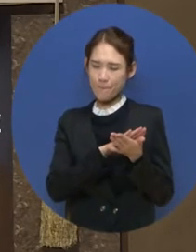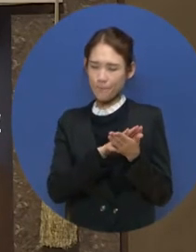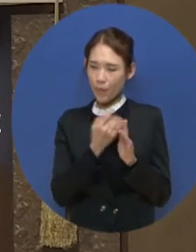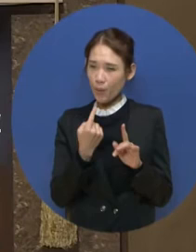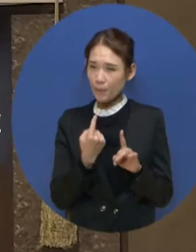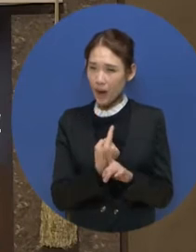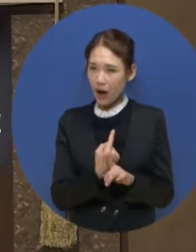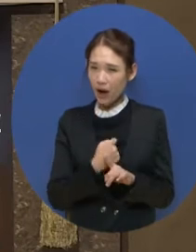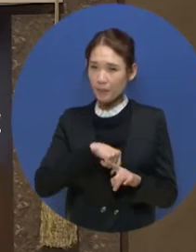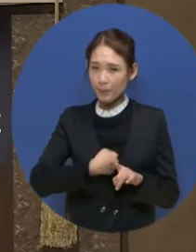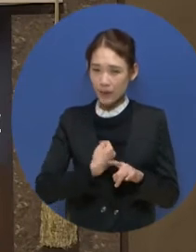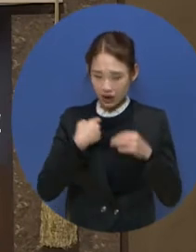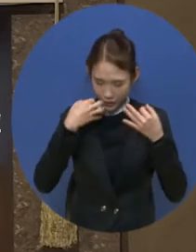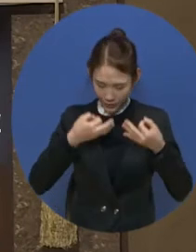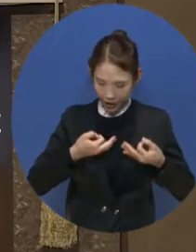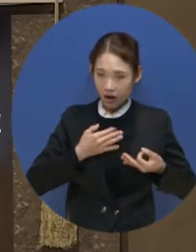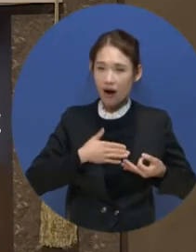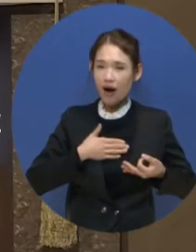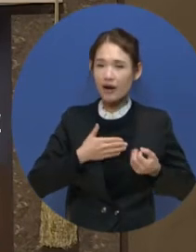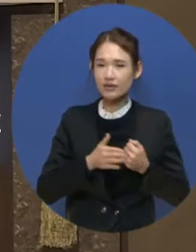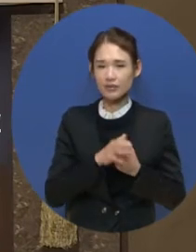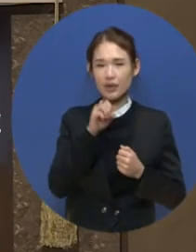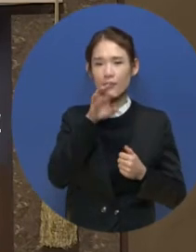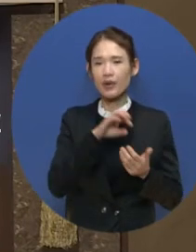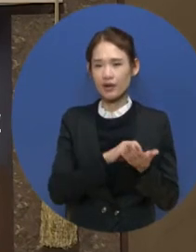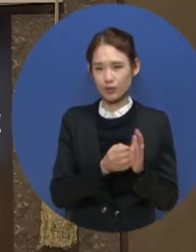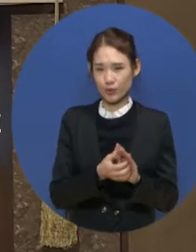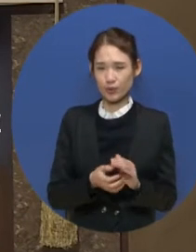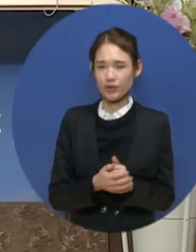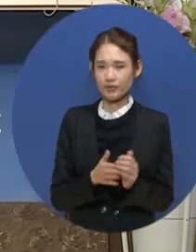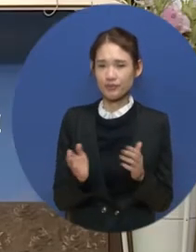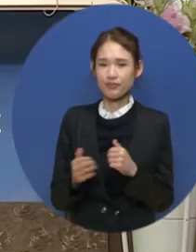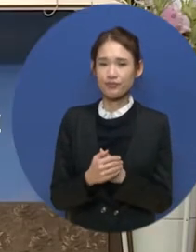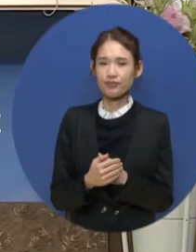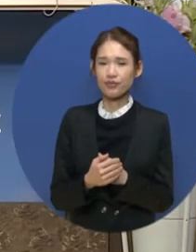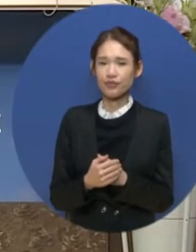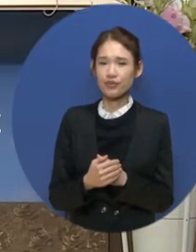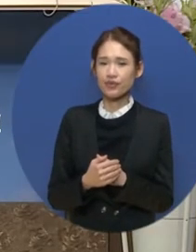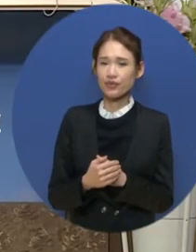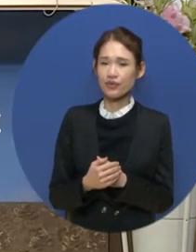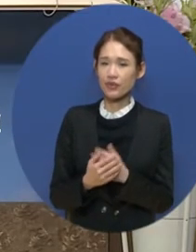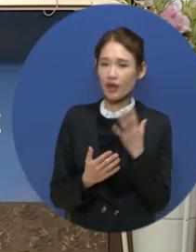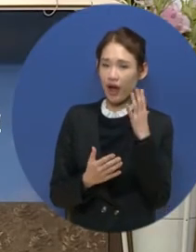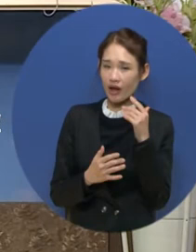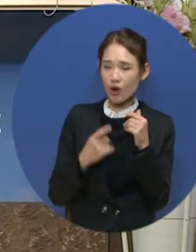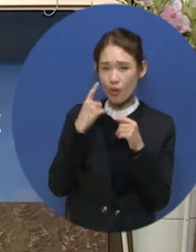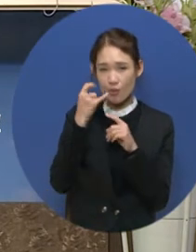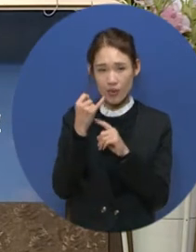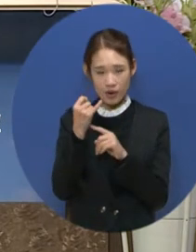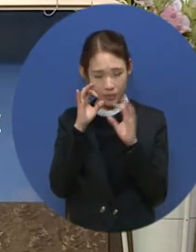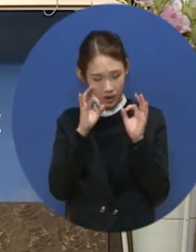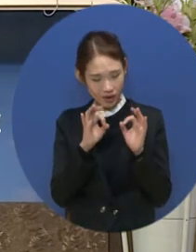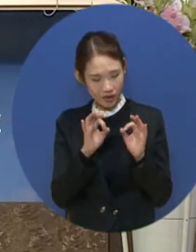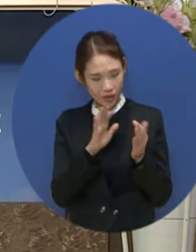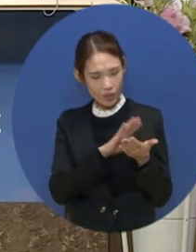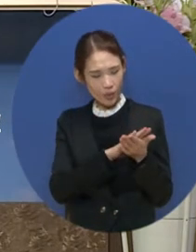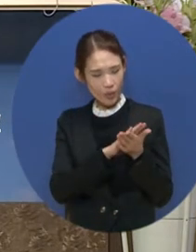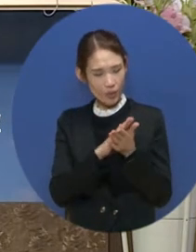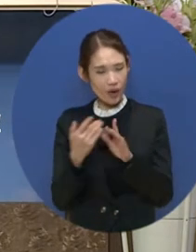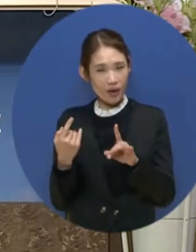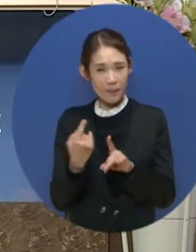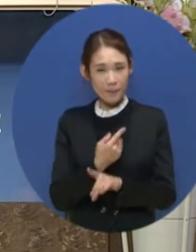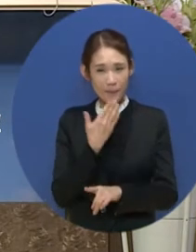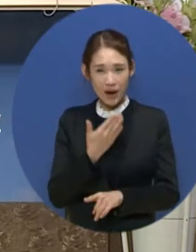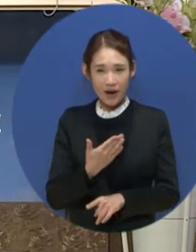가니까 예 그렇게 얘기를 한다고 됩니다 이 쓰고 또 그 어머니를 봤을 때도 내가 달라짐을 느꼈나 봐요 그